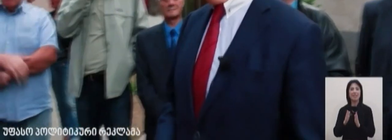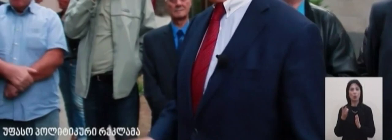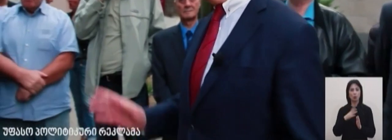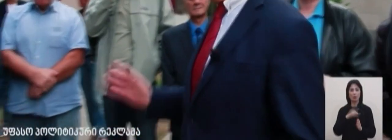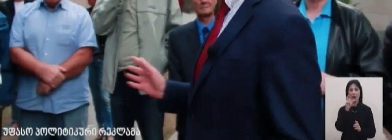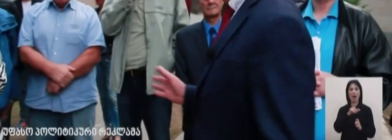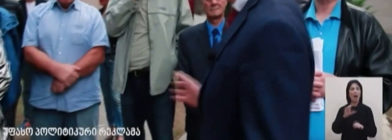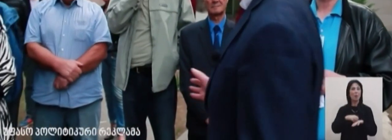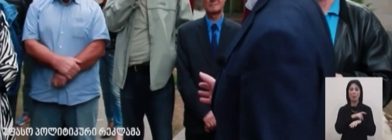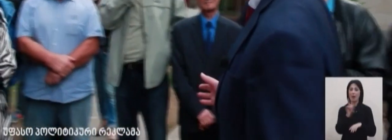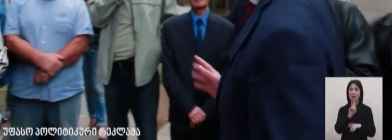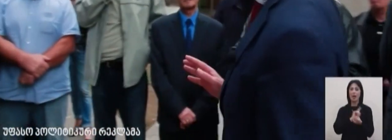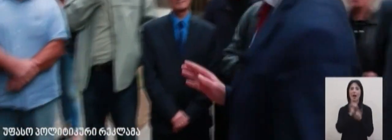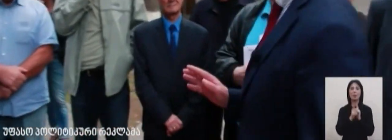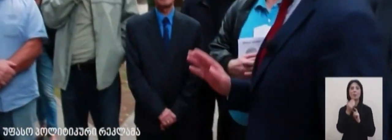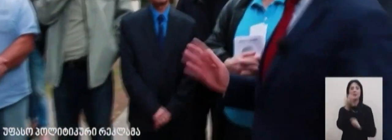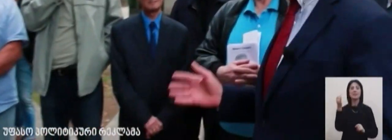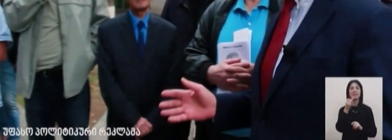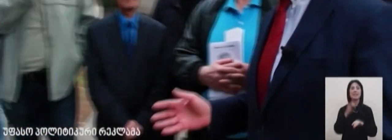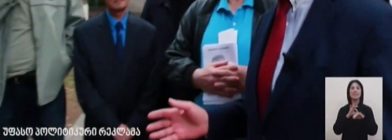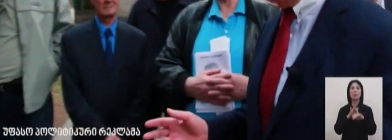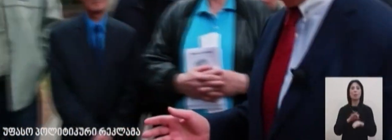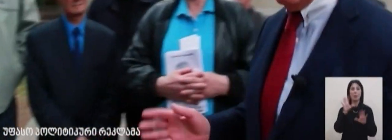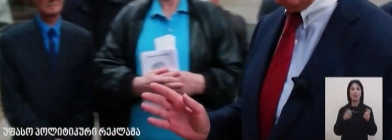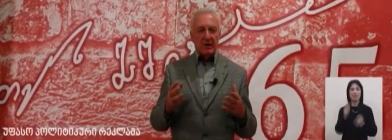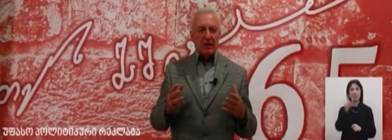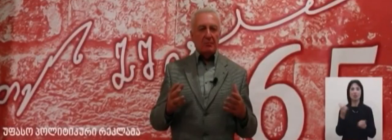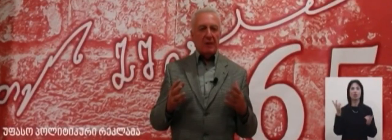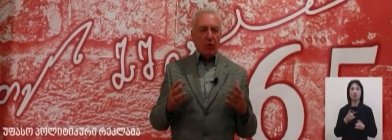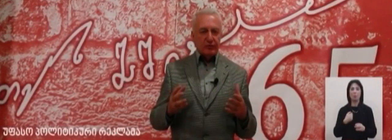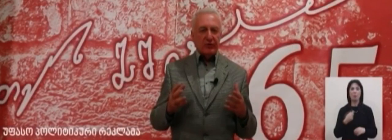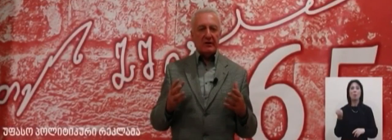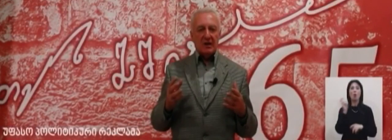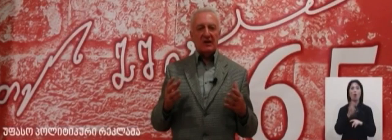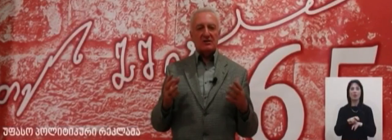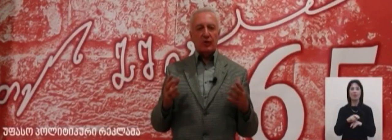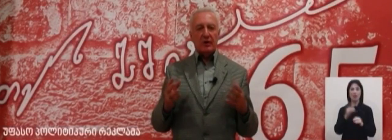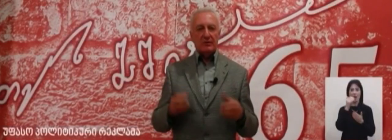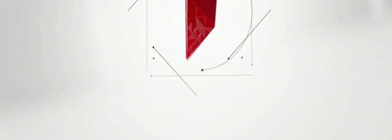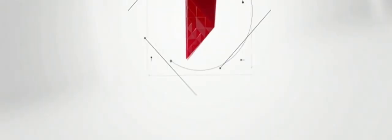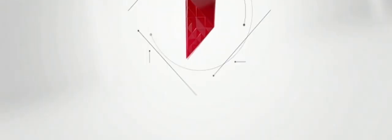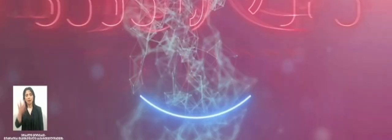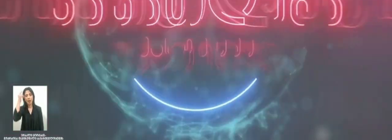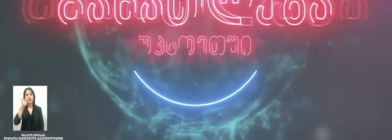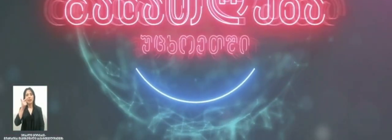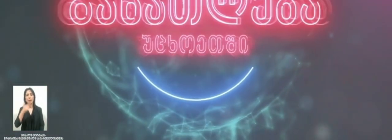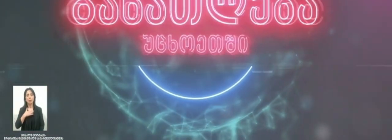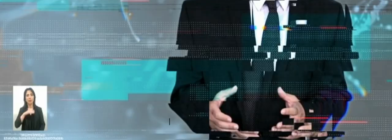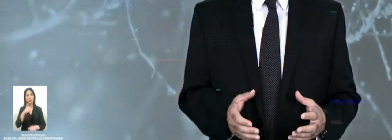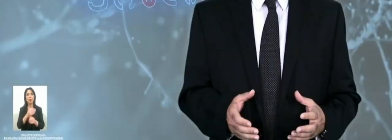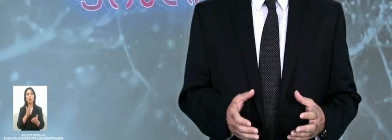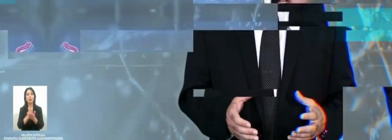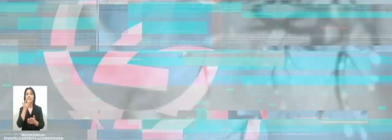წესრიგი ხალხს არა პარტიის, არამედ მისი ინტერესების გამომხატველი პრეზიდენტი სჭირდება. მე მოვდივარ ხალხის პროგრამაში. განათლება